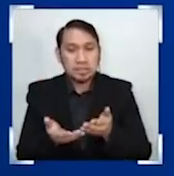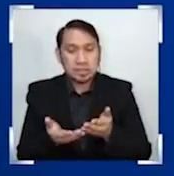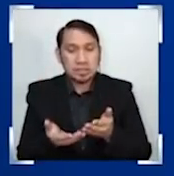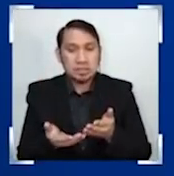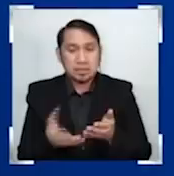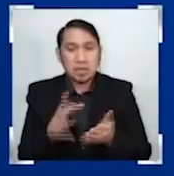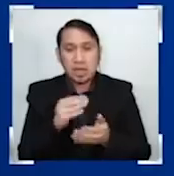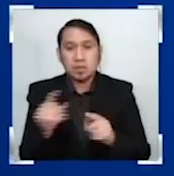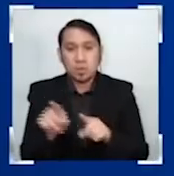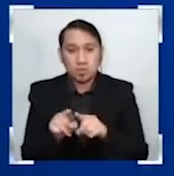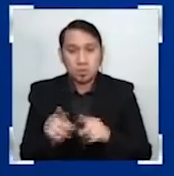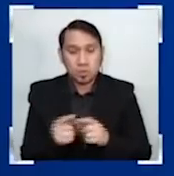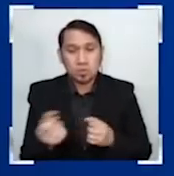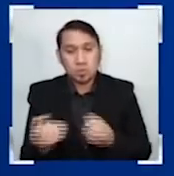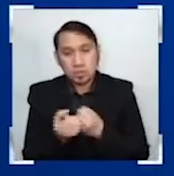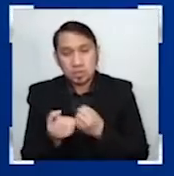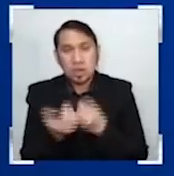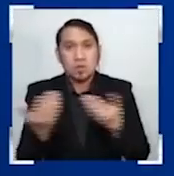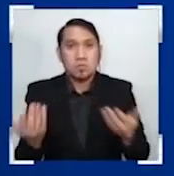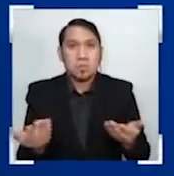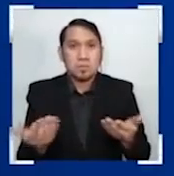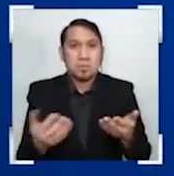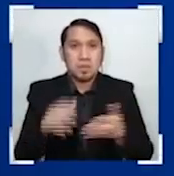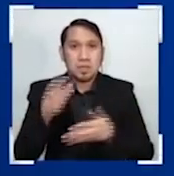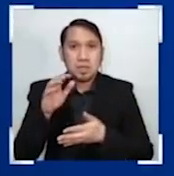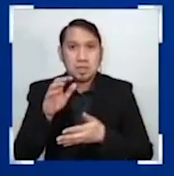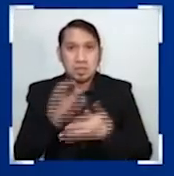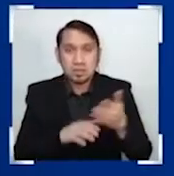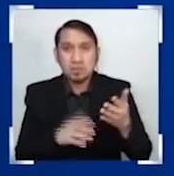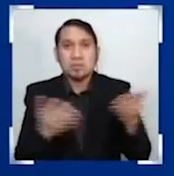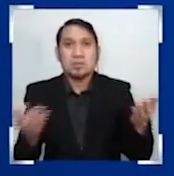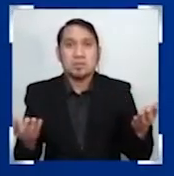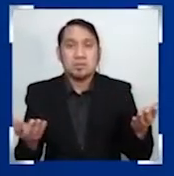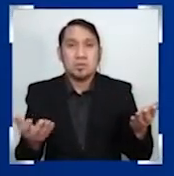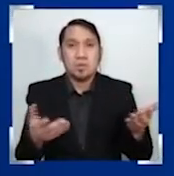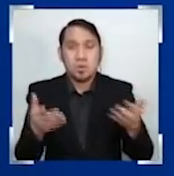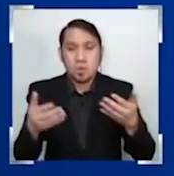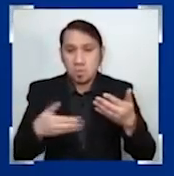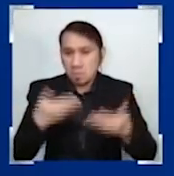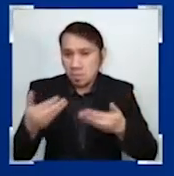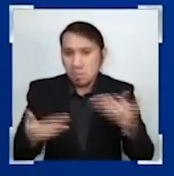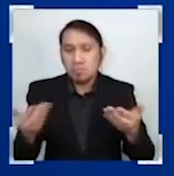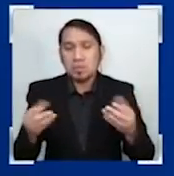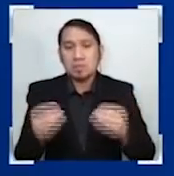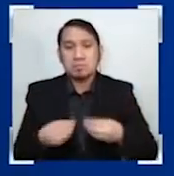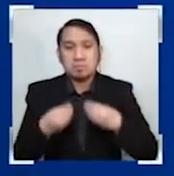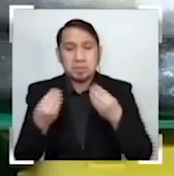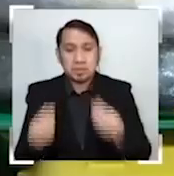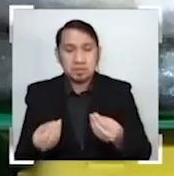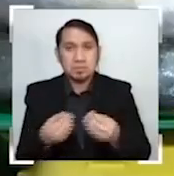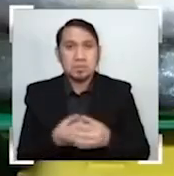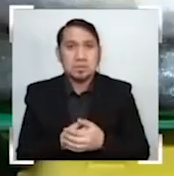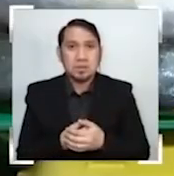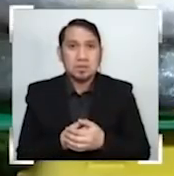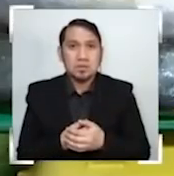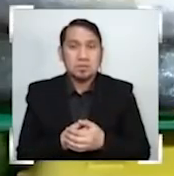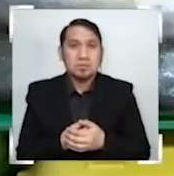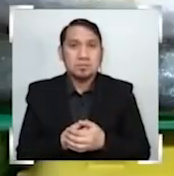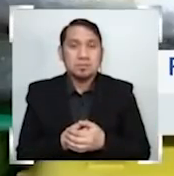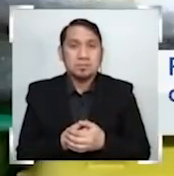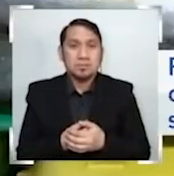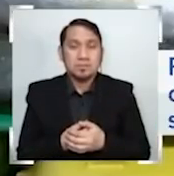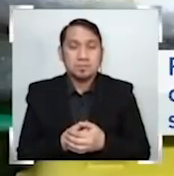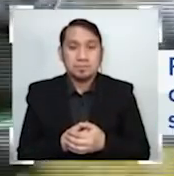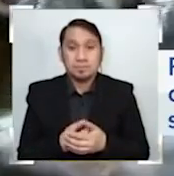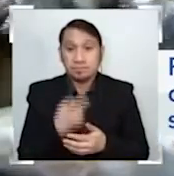fuel discount, siguro. Yun, isa yan. Mga mekanismo na magbibigay sa kanila, mag-iisa rin sila para lumabas. Sabi naman ng